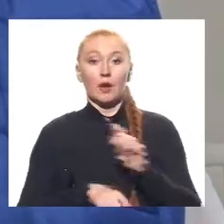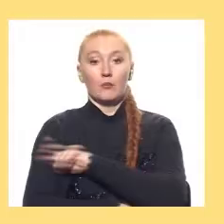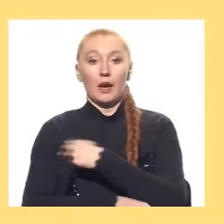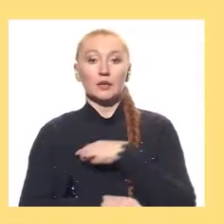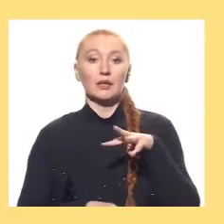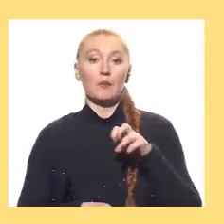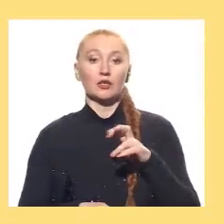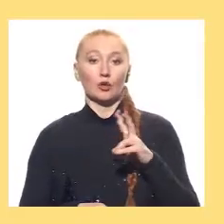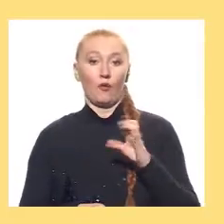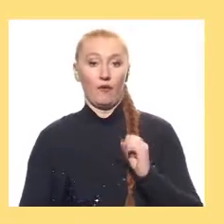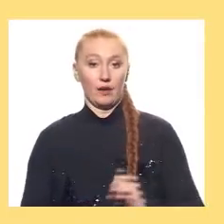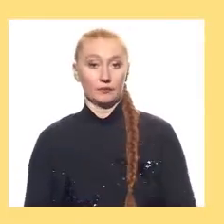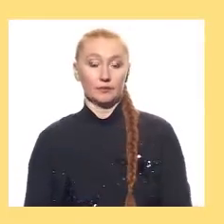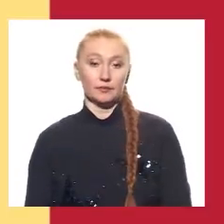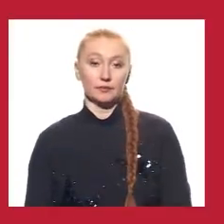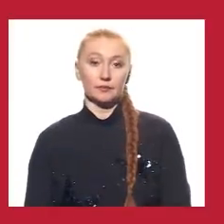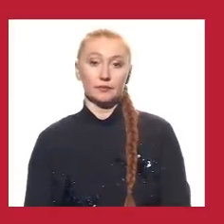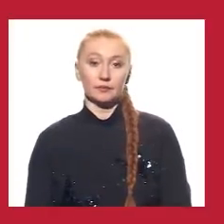Мечникова.